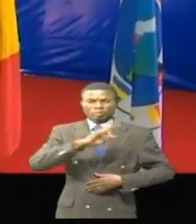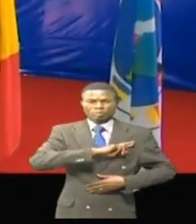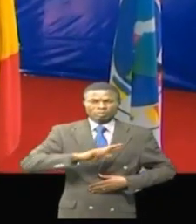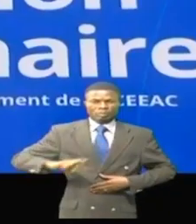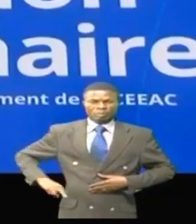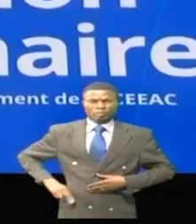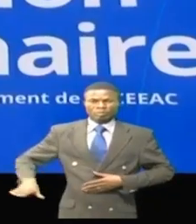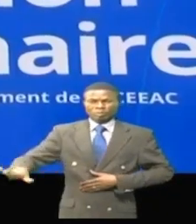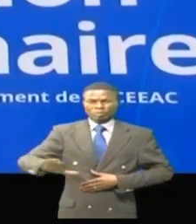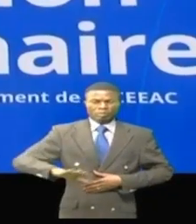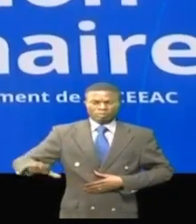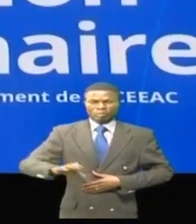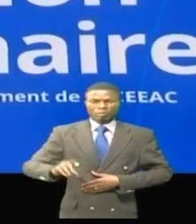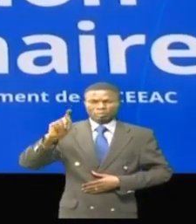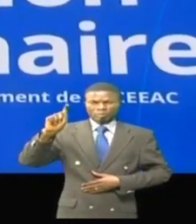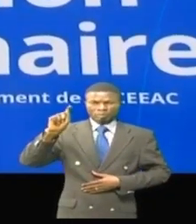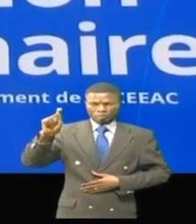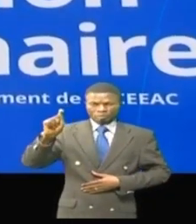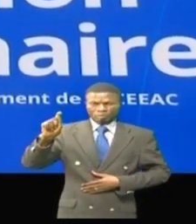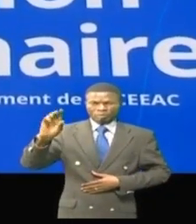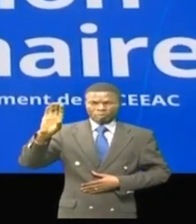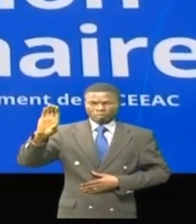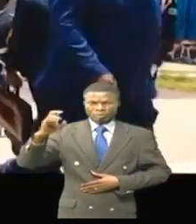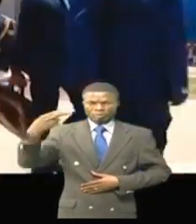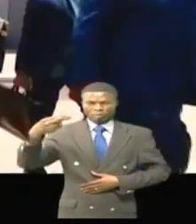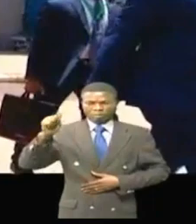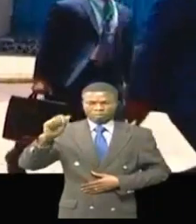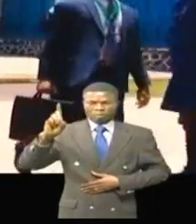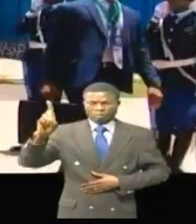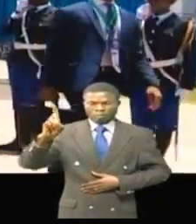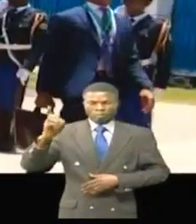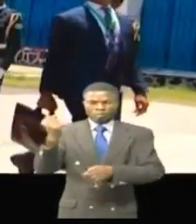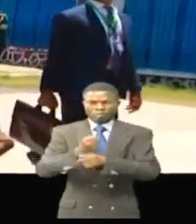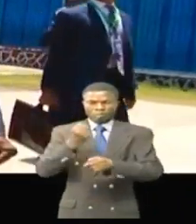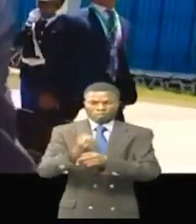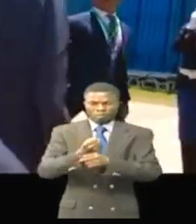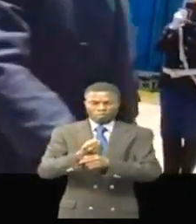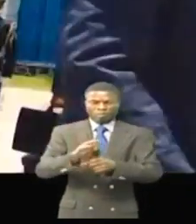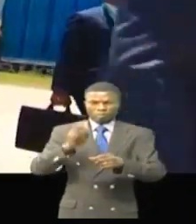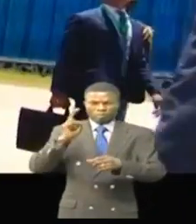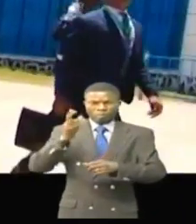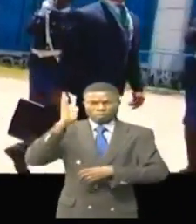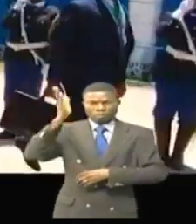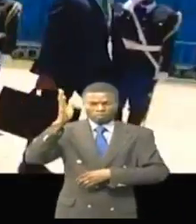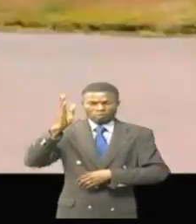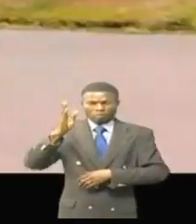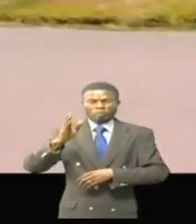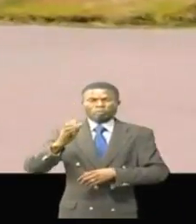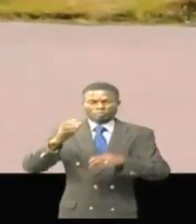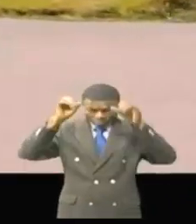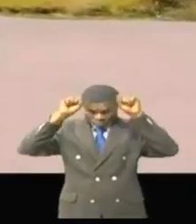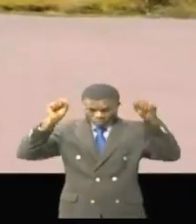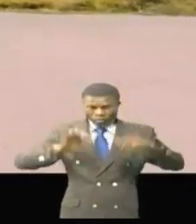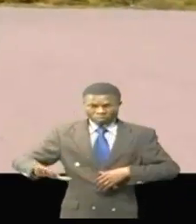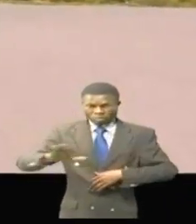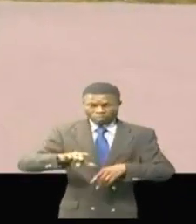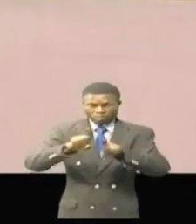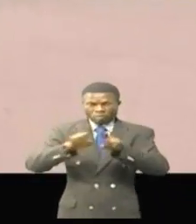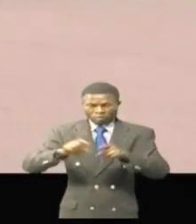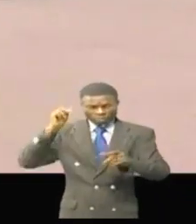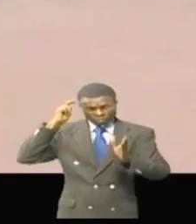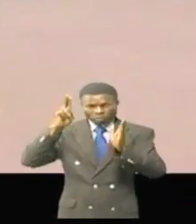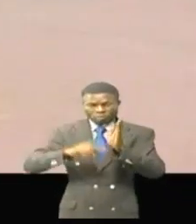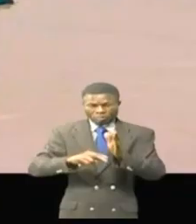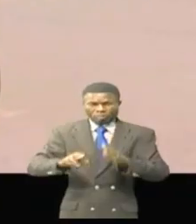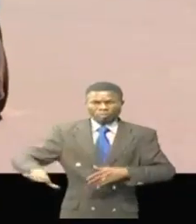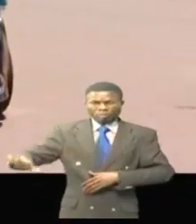Tchad, la deuxième session extraordinaire de la conférence des chefs d'État et de gouvernement de la communauté économique